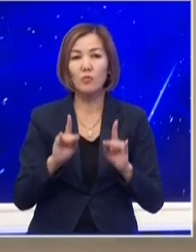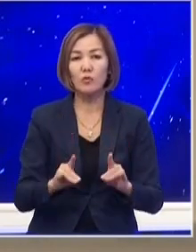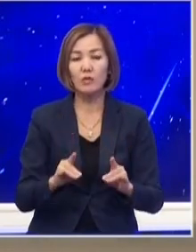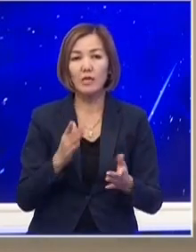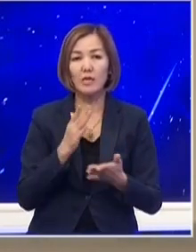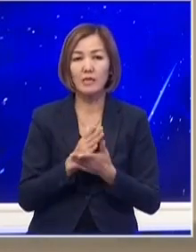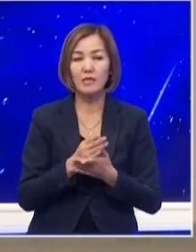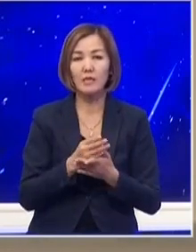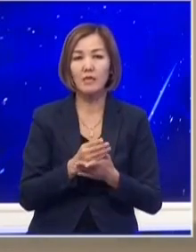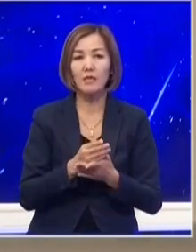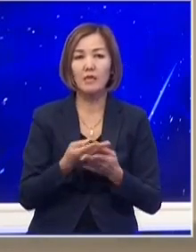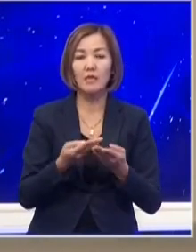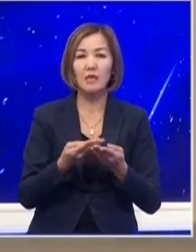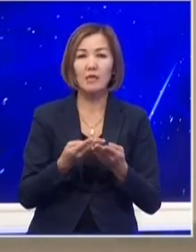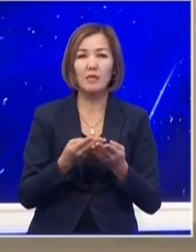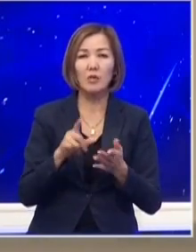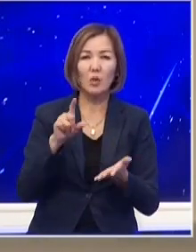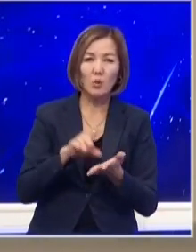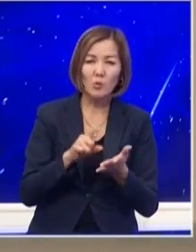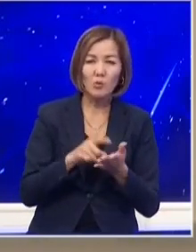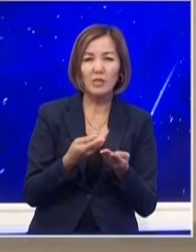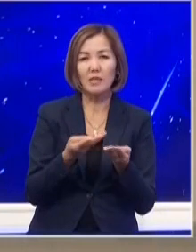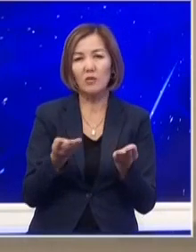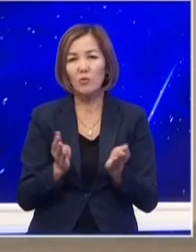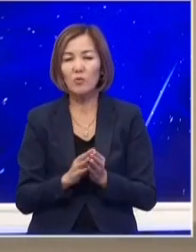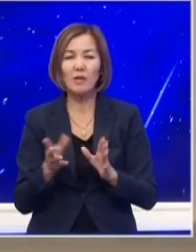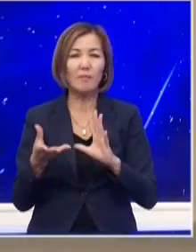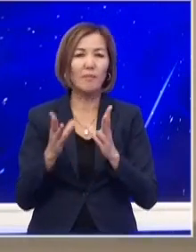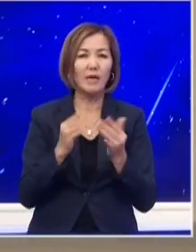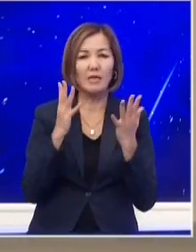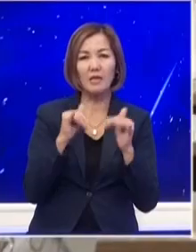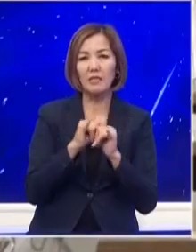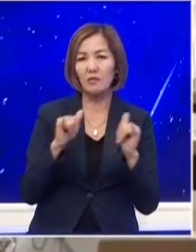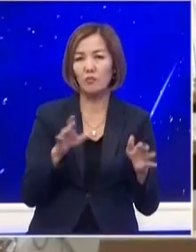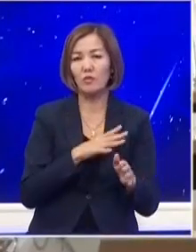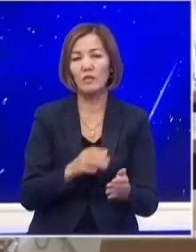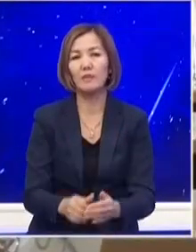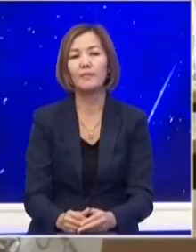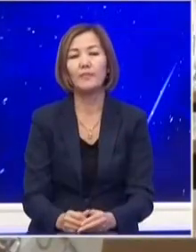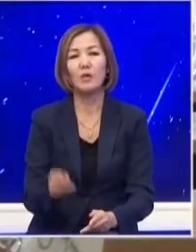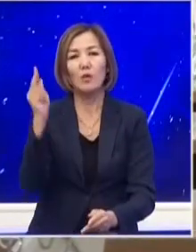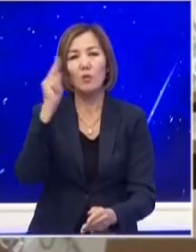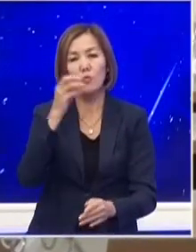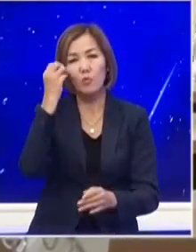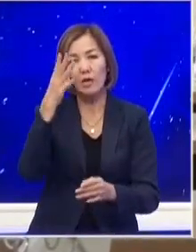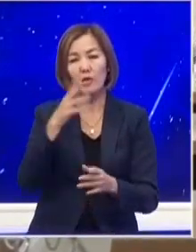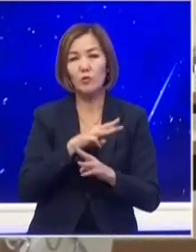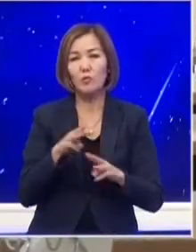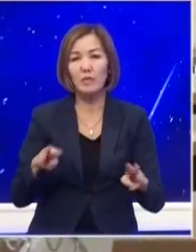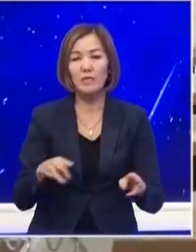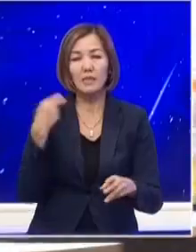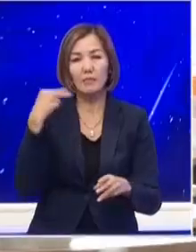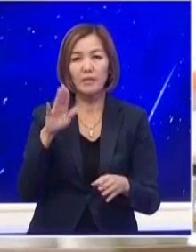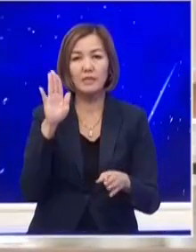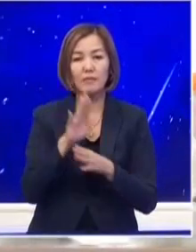орындарын, ыдыс-аяқтың санын көбейтіп, бұл мәселеге мектептер дайын болды. Оқу ағарту министрінің айтуынша, президенттің